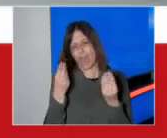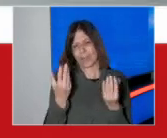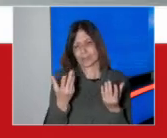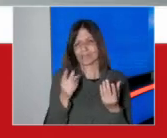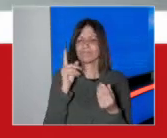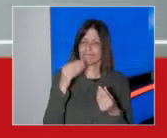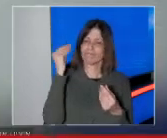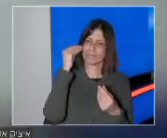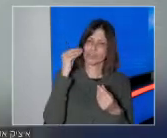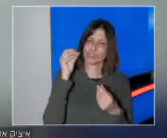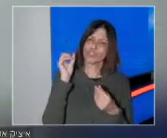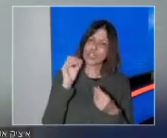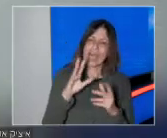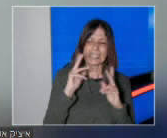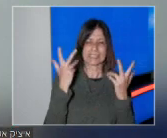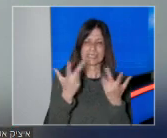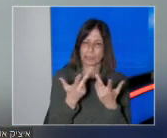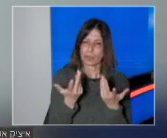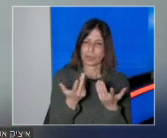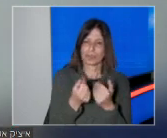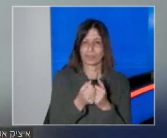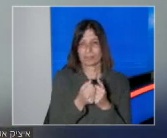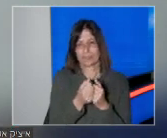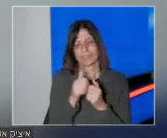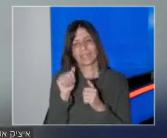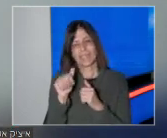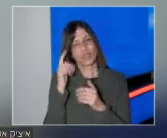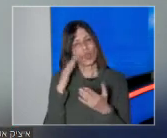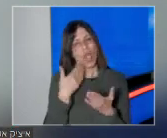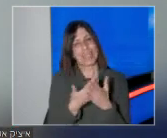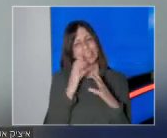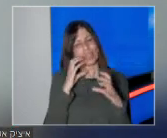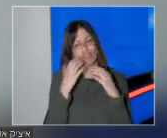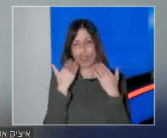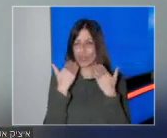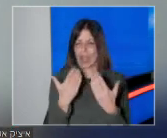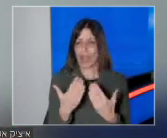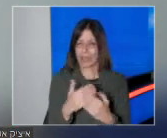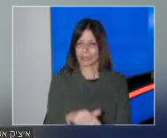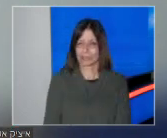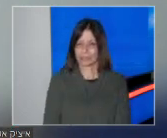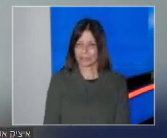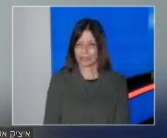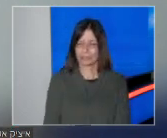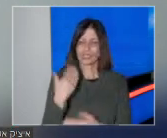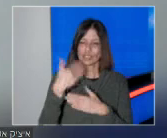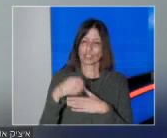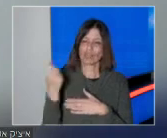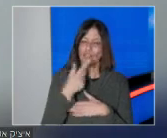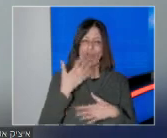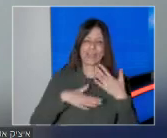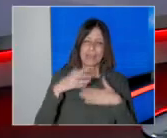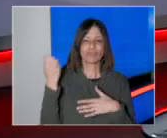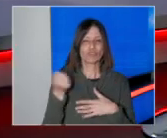צריך לזכור, שליח ציבור בסופו של דבר. איציק אלרוב, יועץ תקשורת, תודה רבה לך. טוב שבוע נעים, שבת